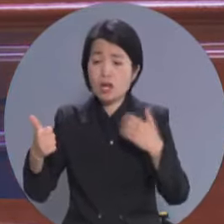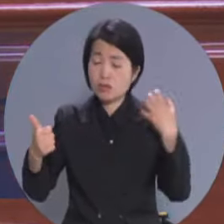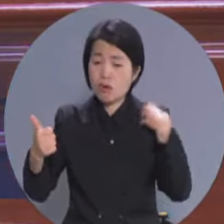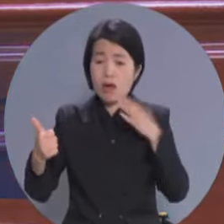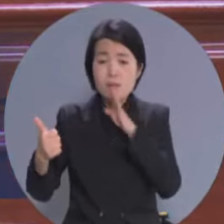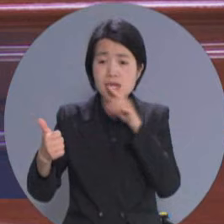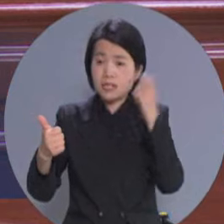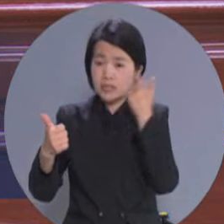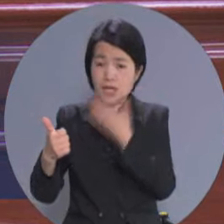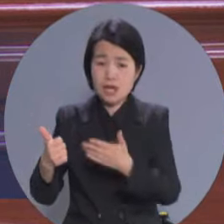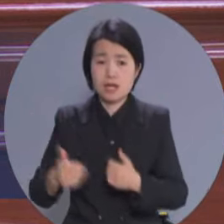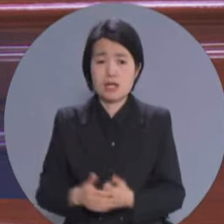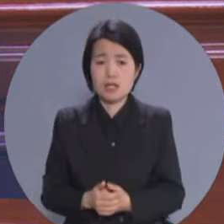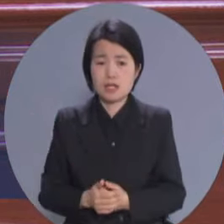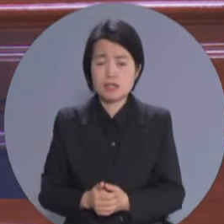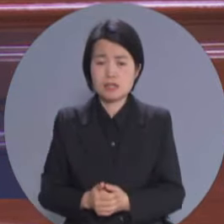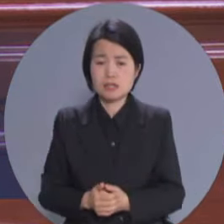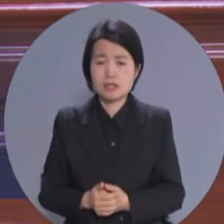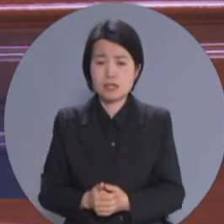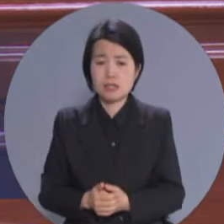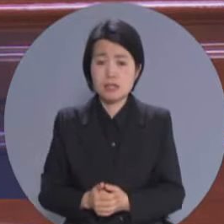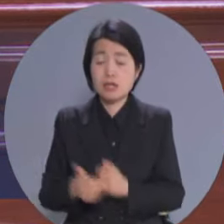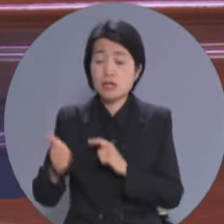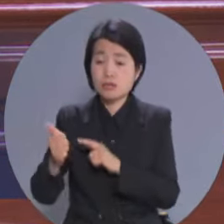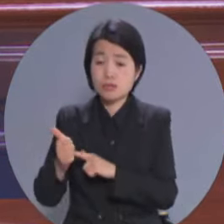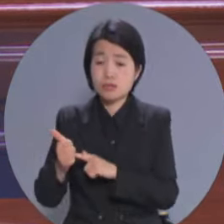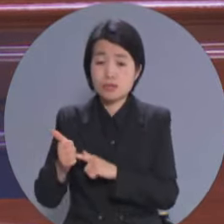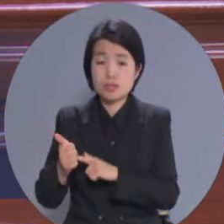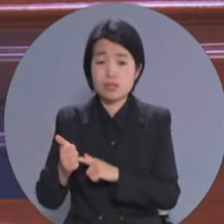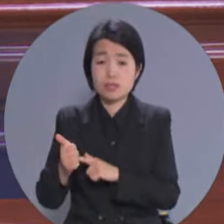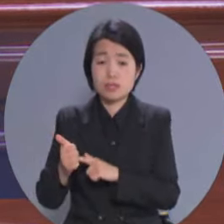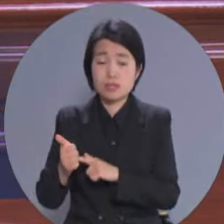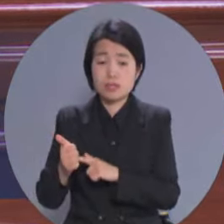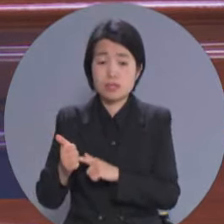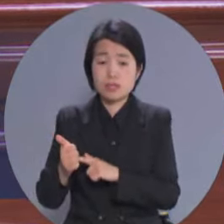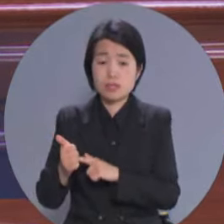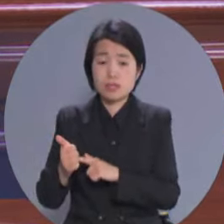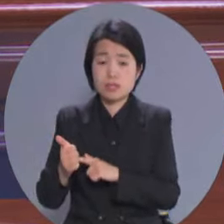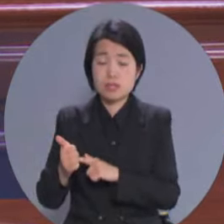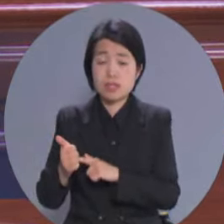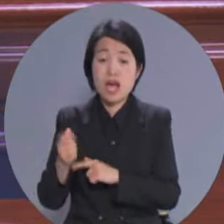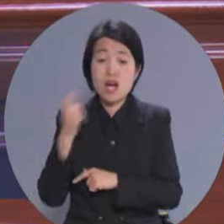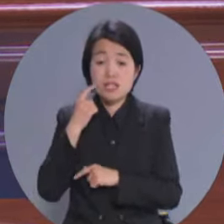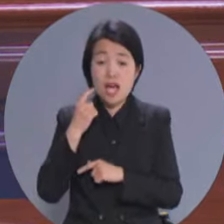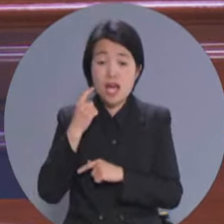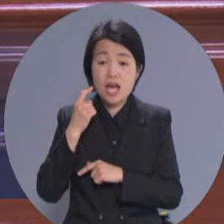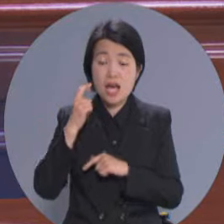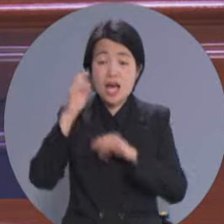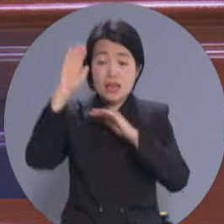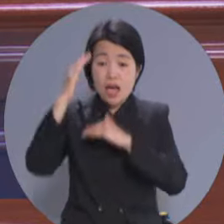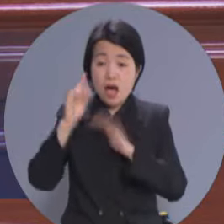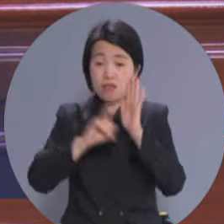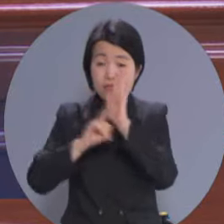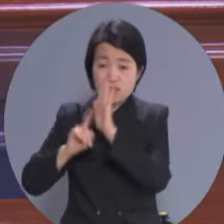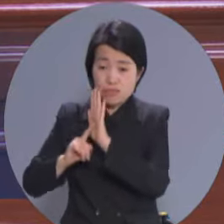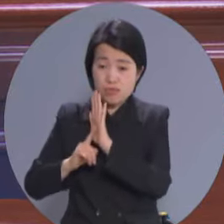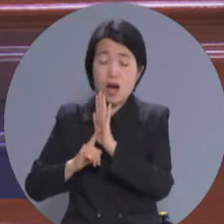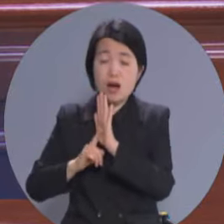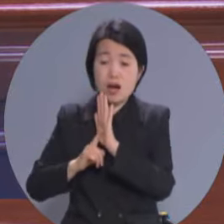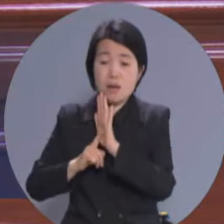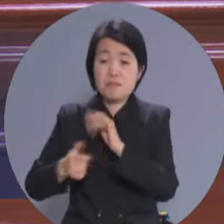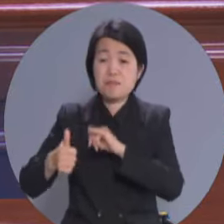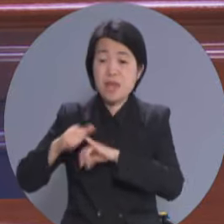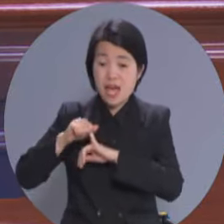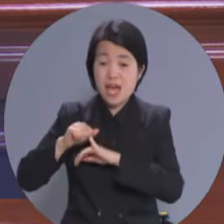짓입니까? 저는 분명하게 밝힙니다. 의원직을 걸고 사법기관의 정시를 요청하여 저에 대한 특혜성